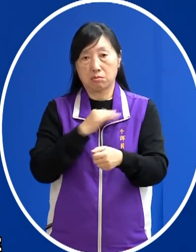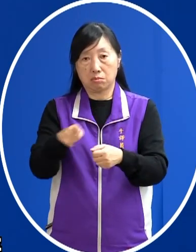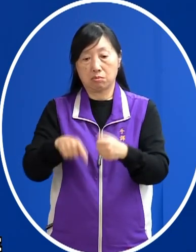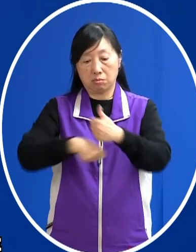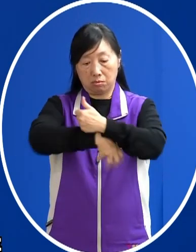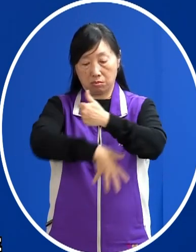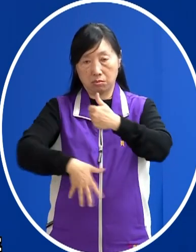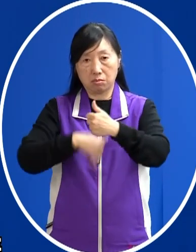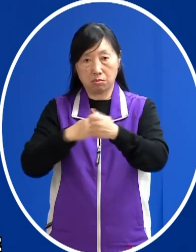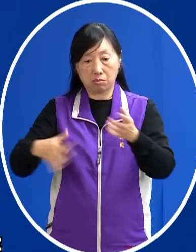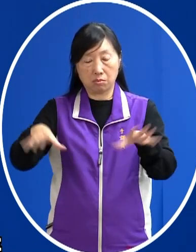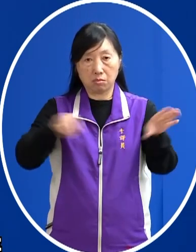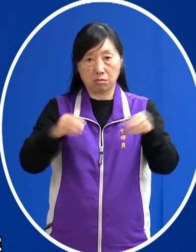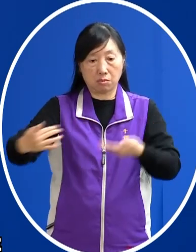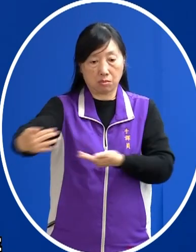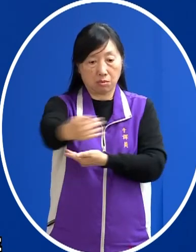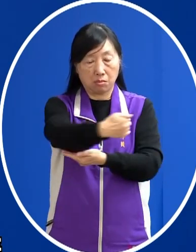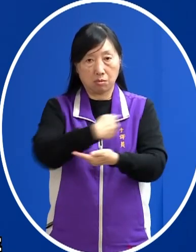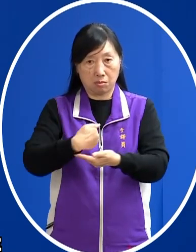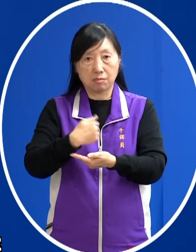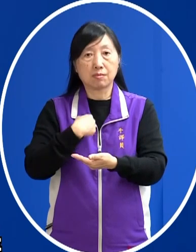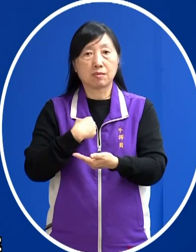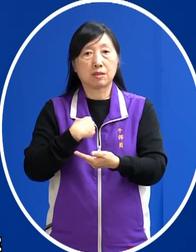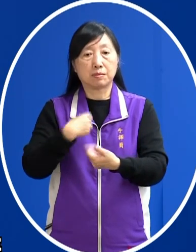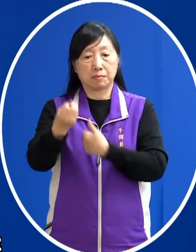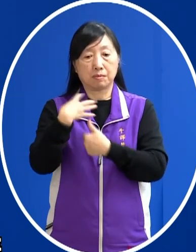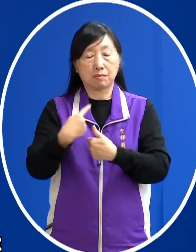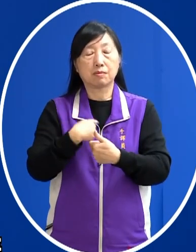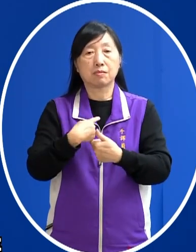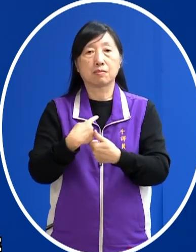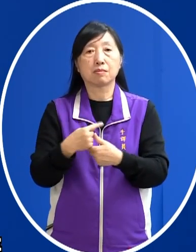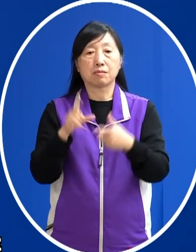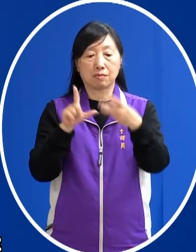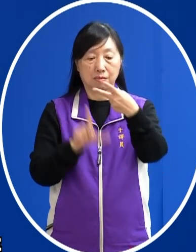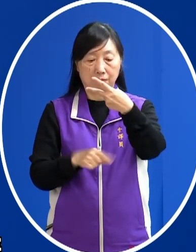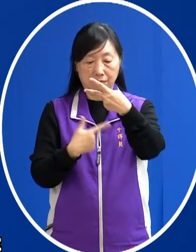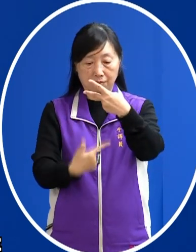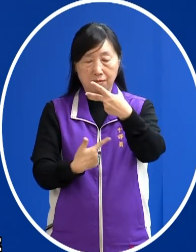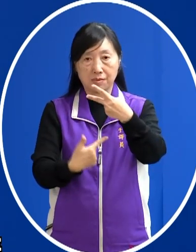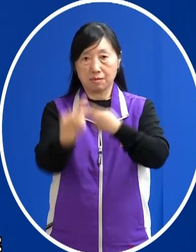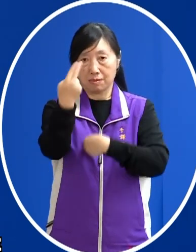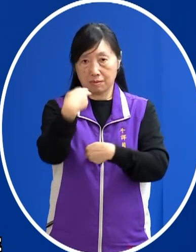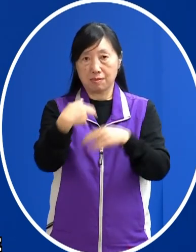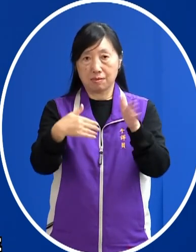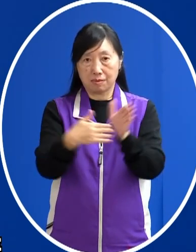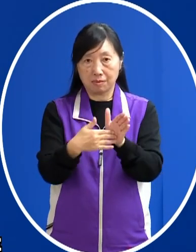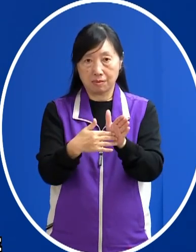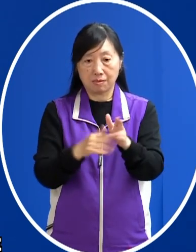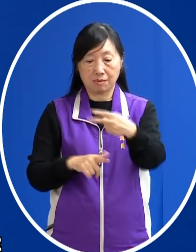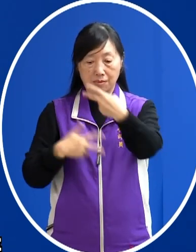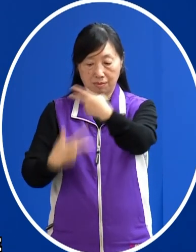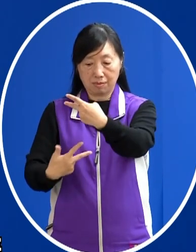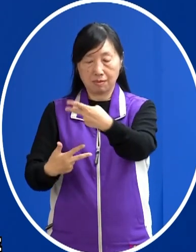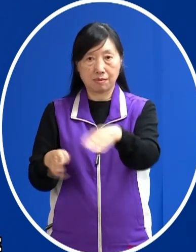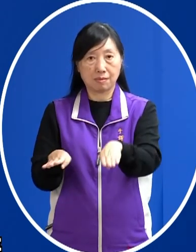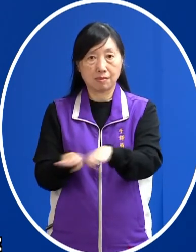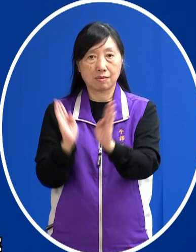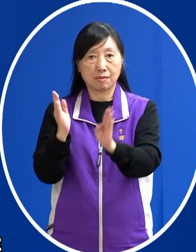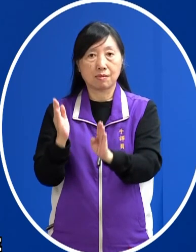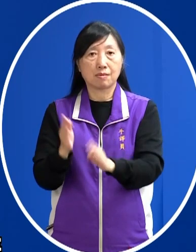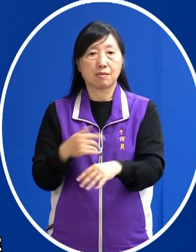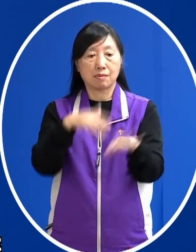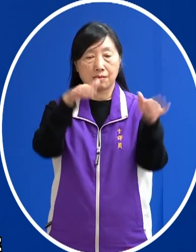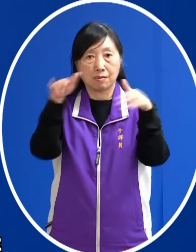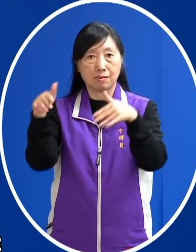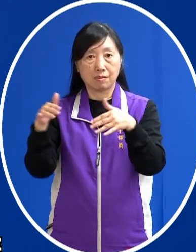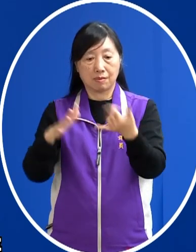面性的、一个收集的一个机制。所以我们在2月6号接到这样一个指令，2月7号开始，我们召